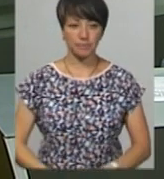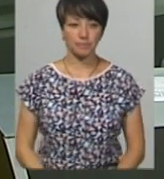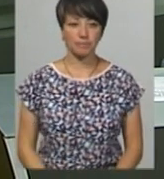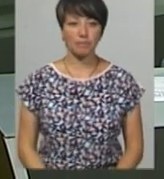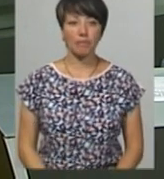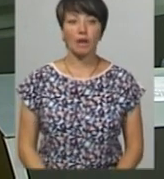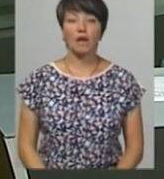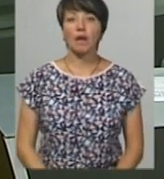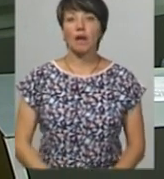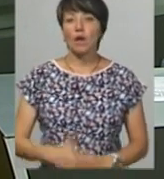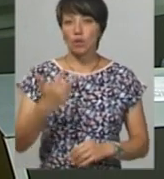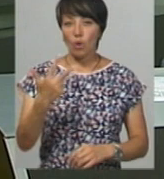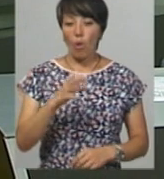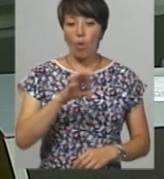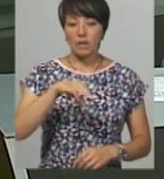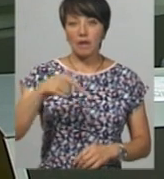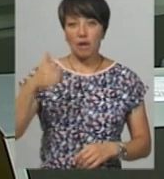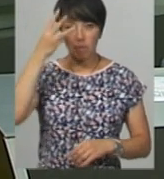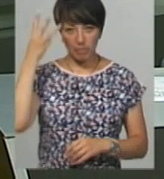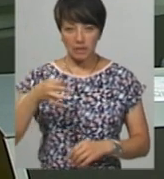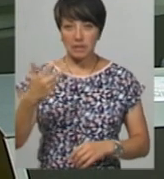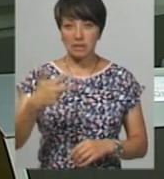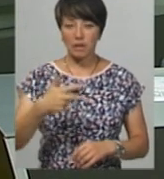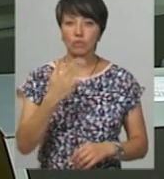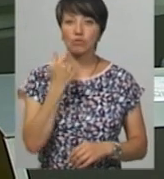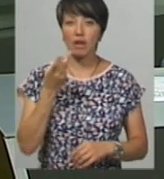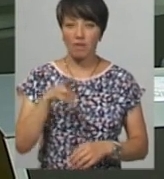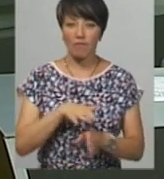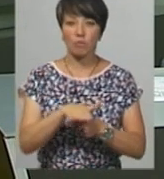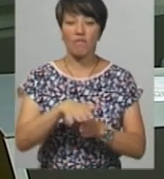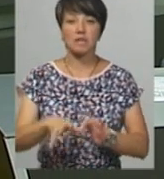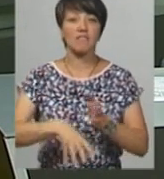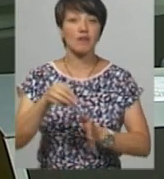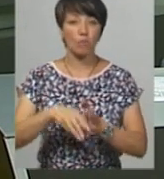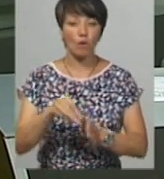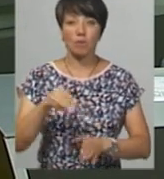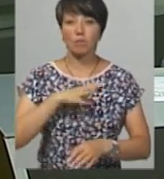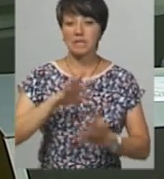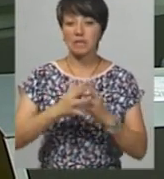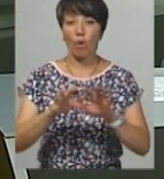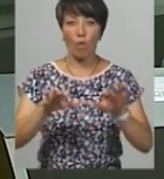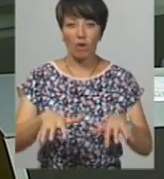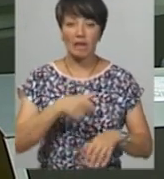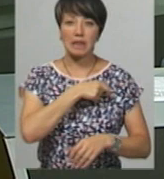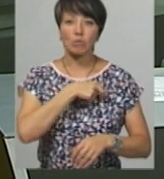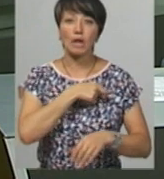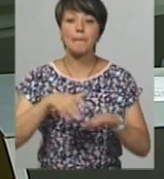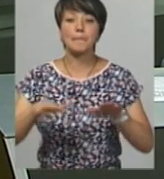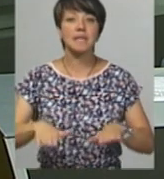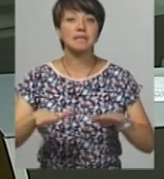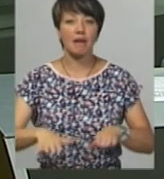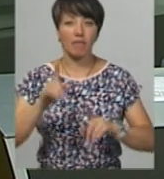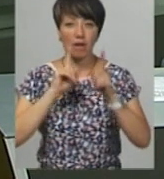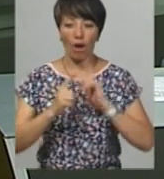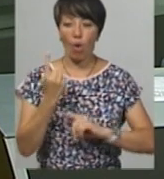Ануфрієв. Нагадаємо, у трьох ОТГ Хмельниччини 30 червня відбувалися вибори. Обирали сільських голів та депутатів місцевих рад.